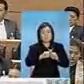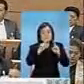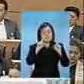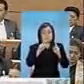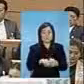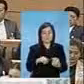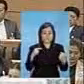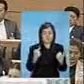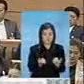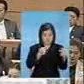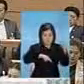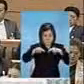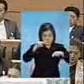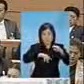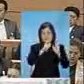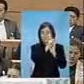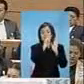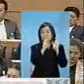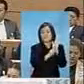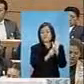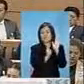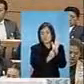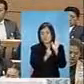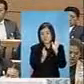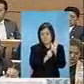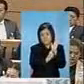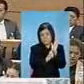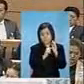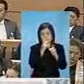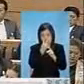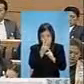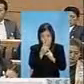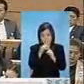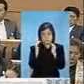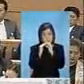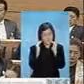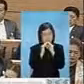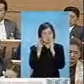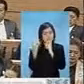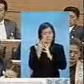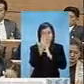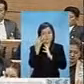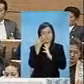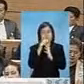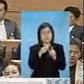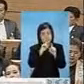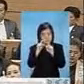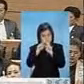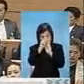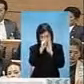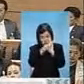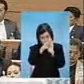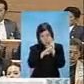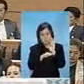งสุดในการปกครองประเทศยังมีความอยุติธรรมปรากฏให้เห็นอยู่หลายเรื่องท่านประธานที่เคารพ